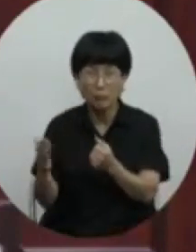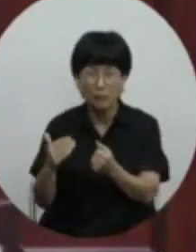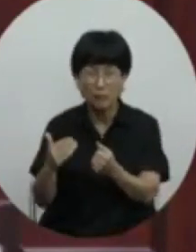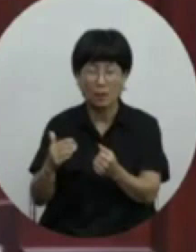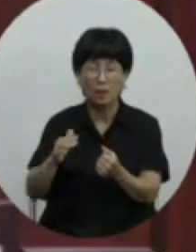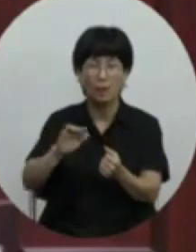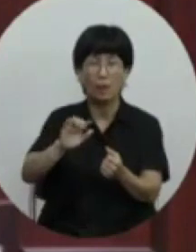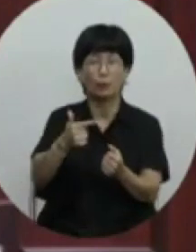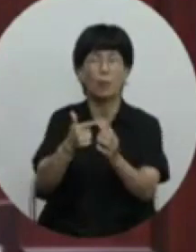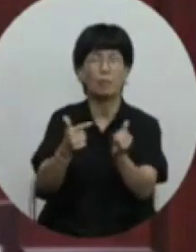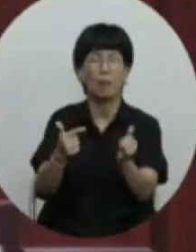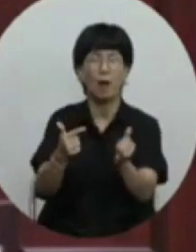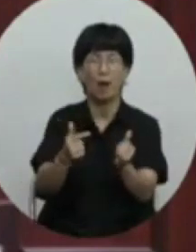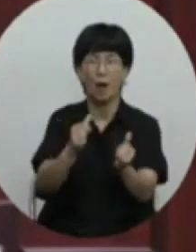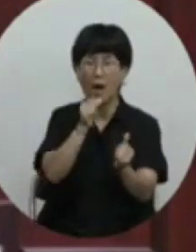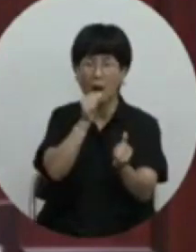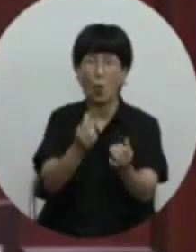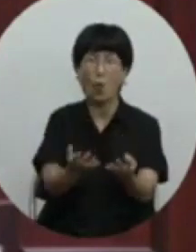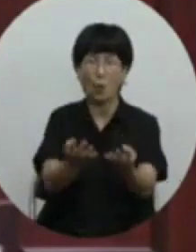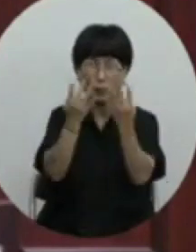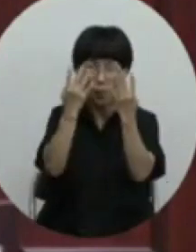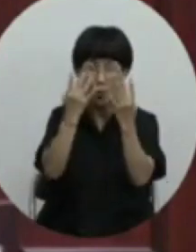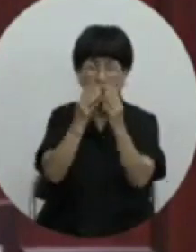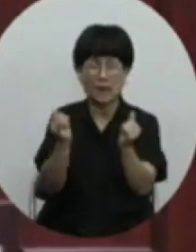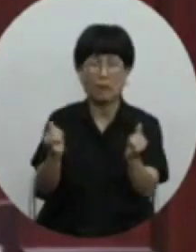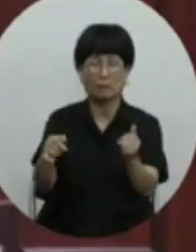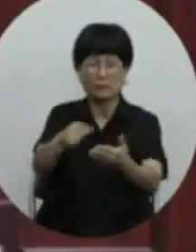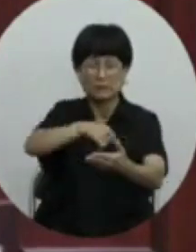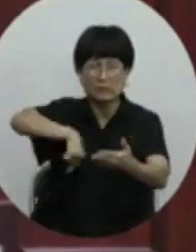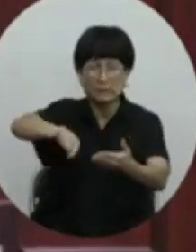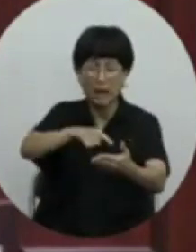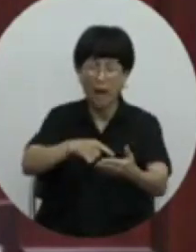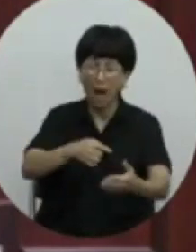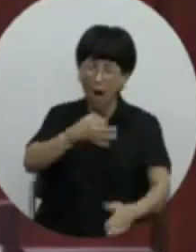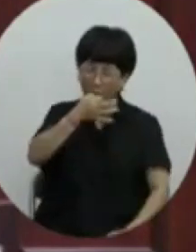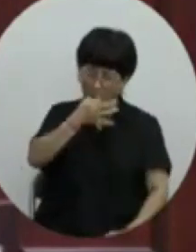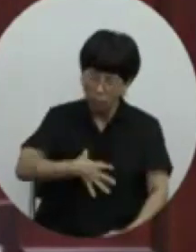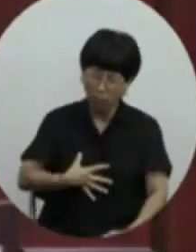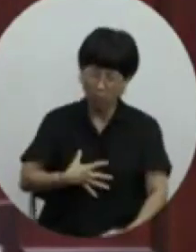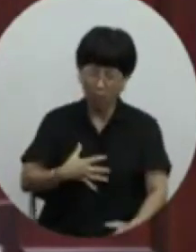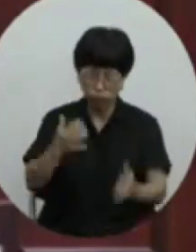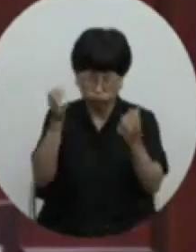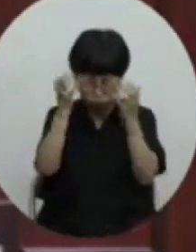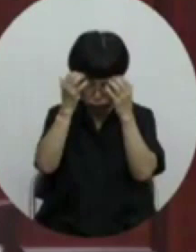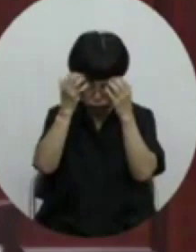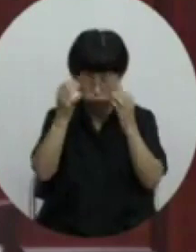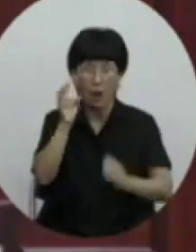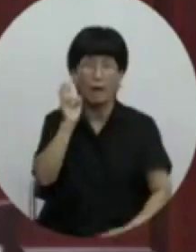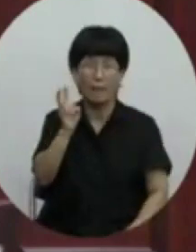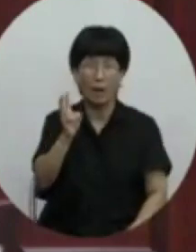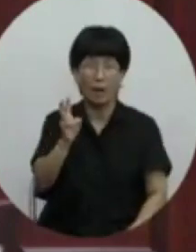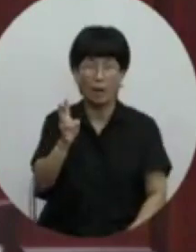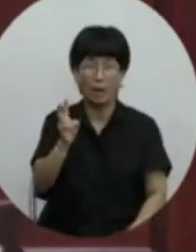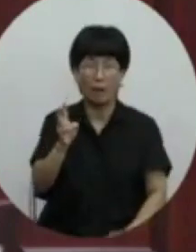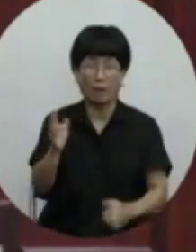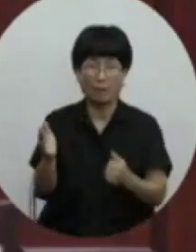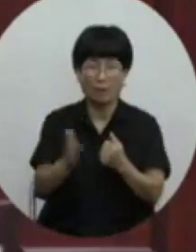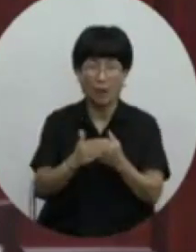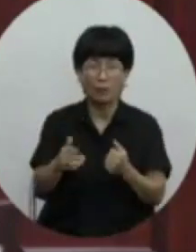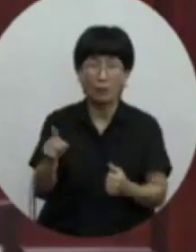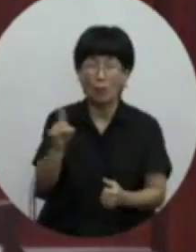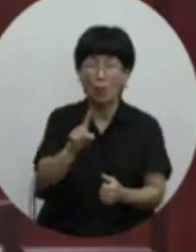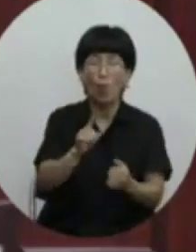600여 소망교도소 사람들은 고통을 받게 되었을 것입니다. 그로 인하여 어떤